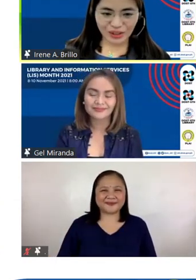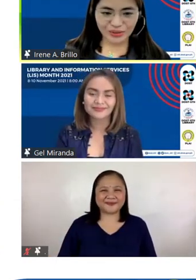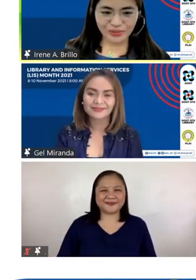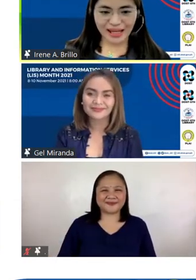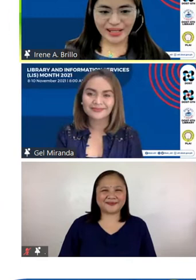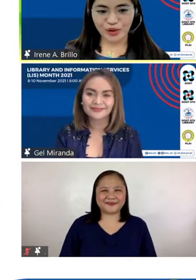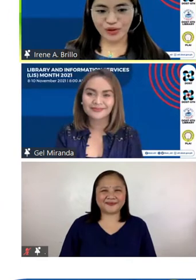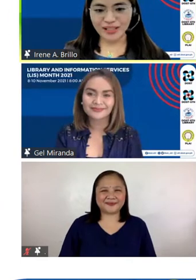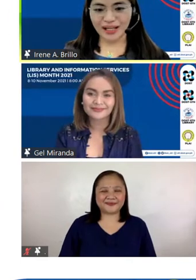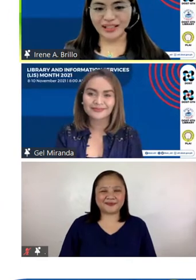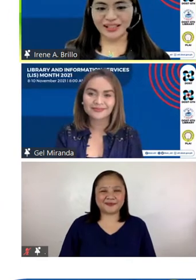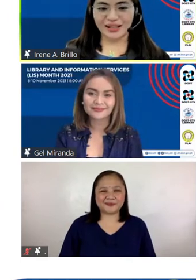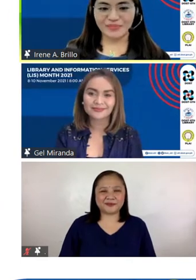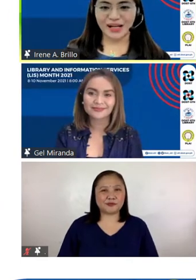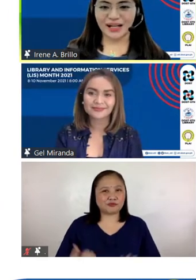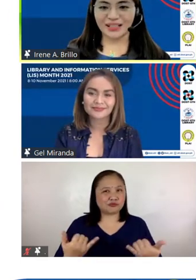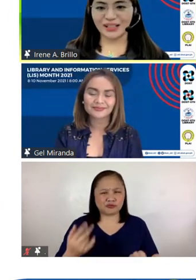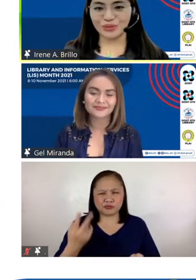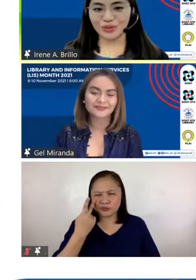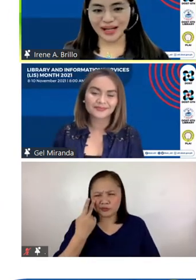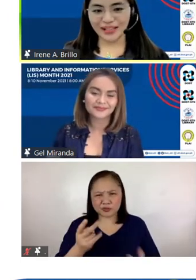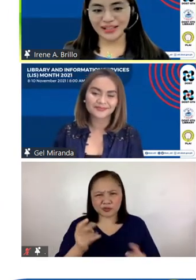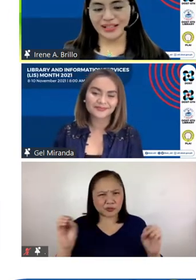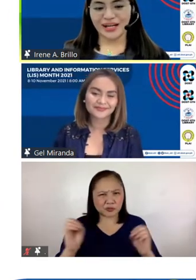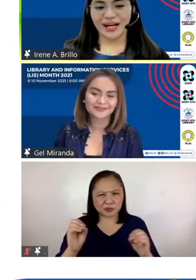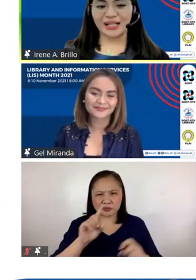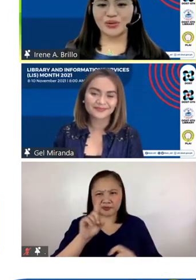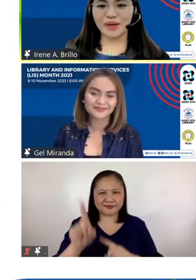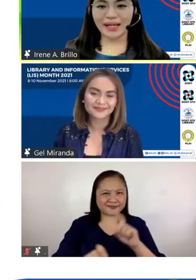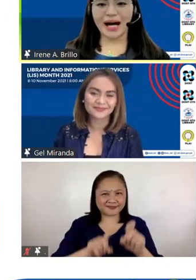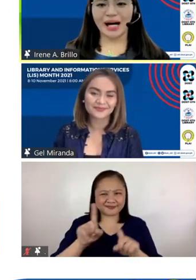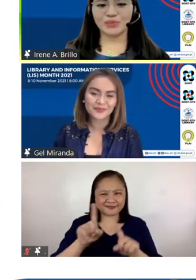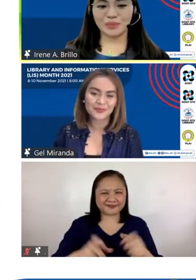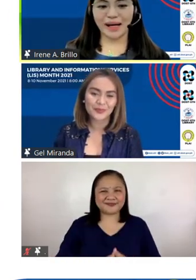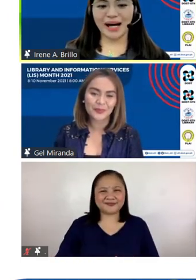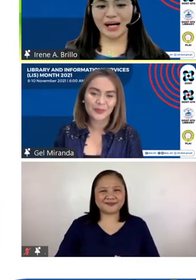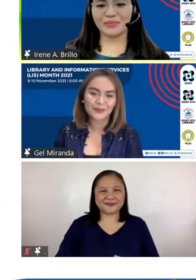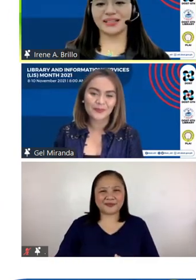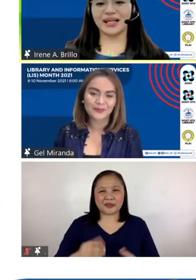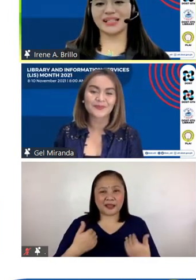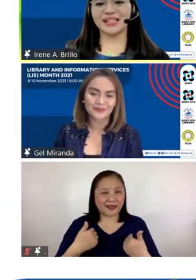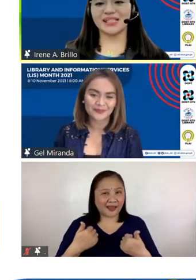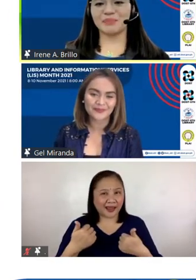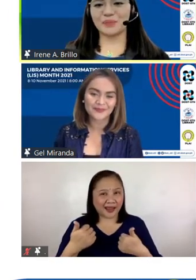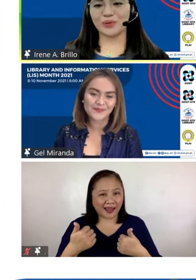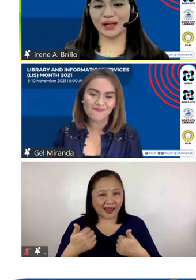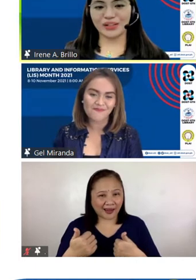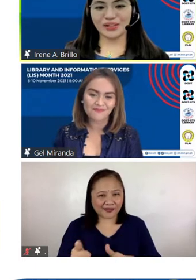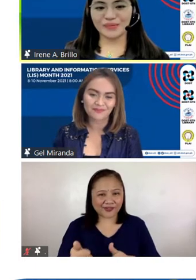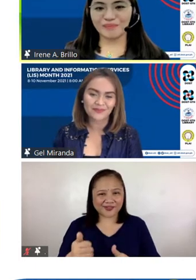At ngayon, wala na po akong nakikitang mga katanungan. At kung may hahabol pa, habang nag-iisip pa po kayo